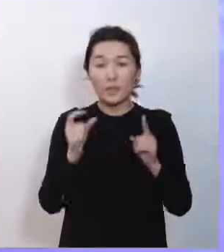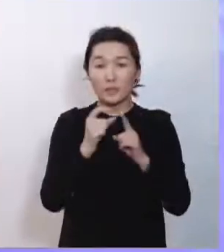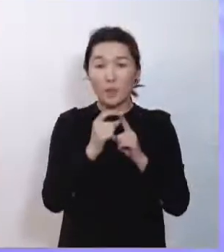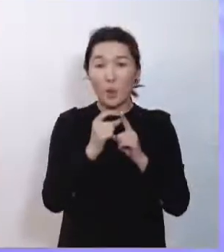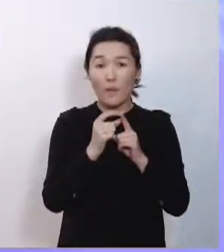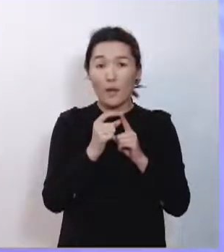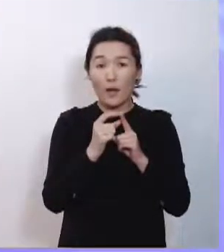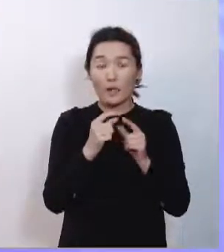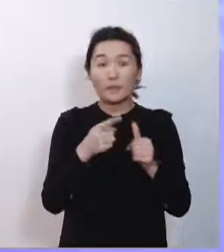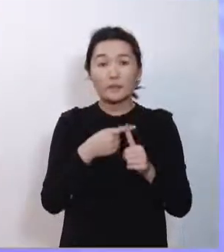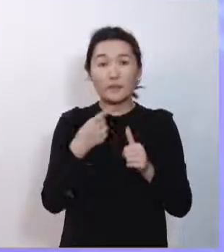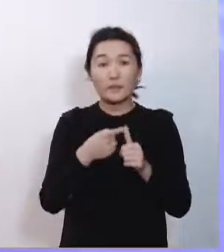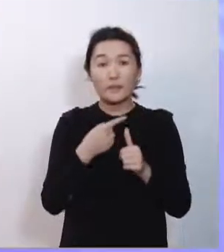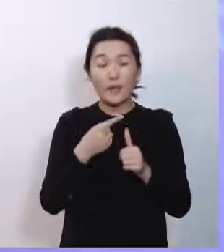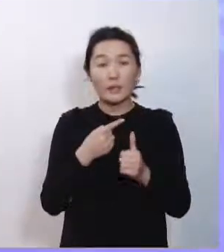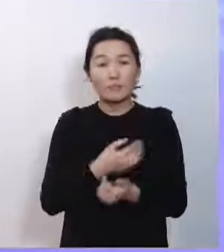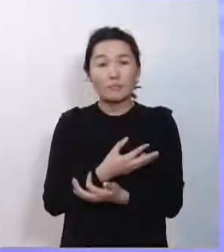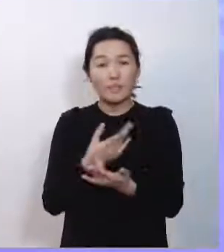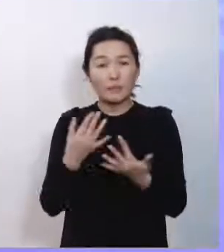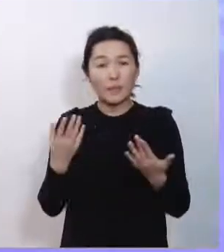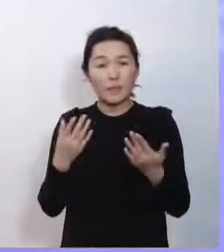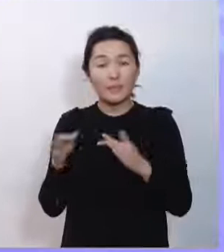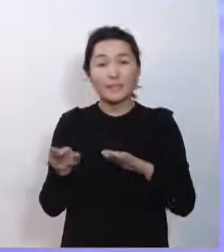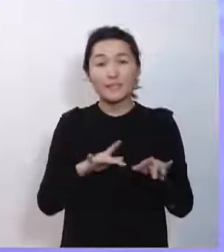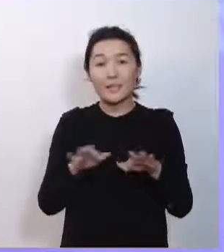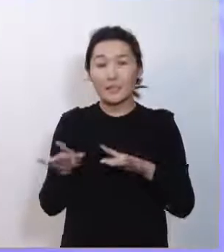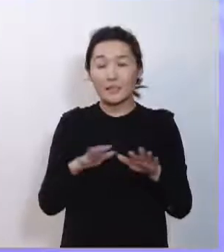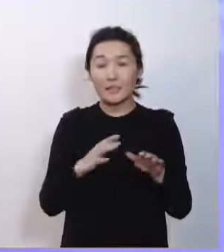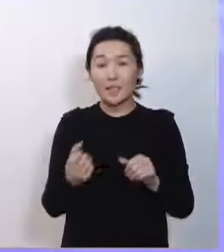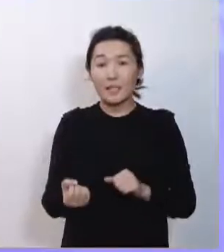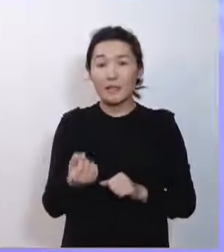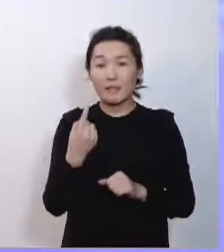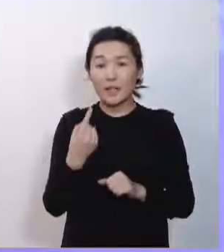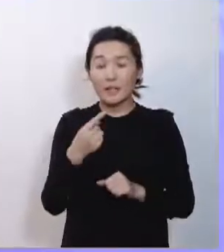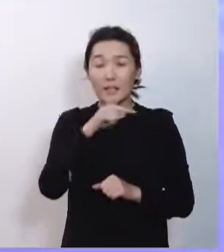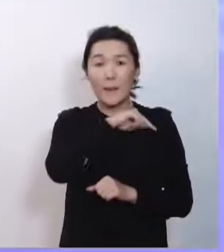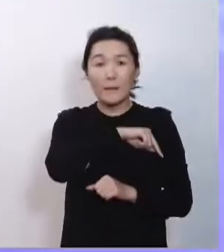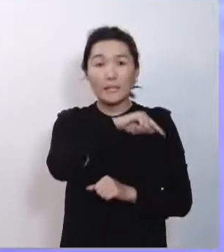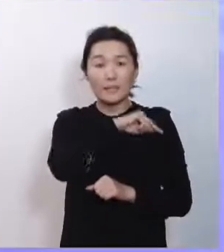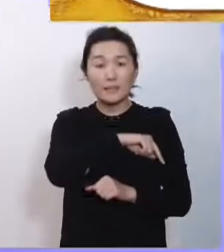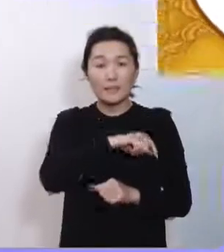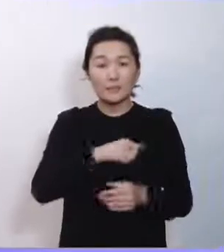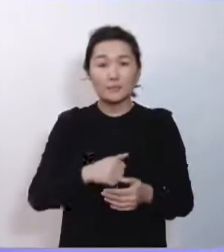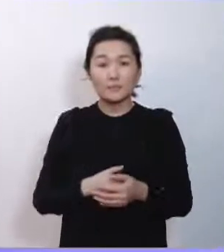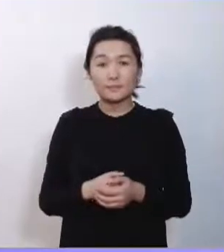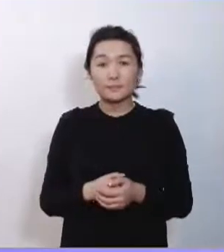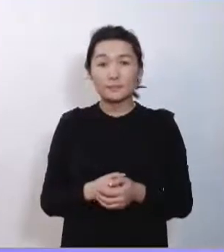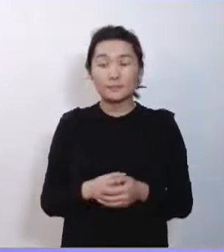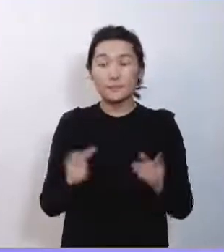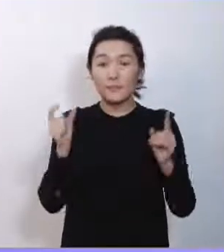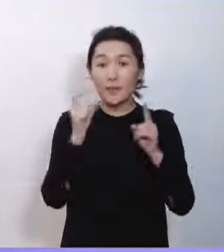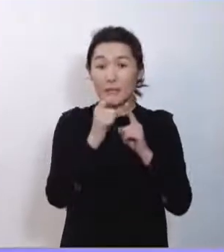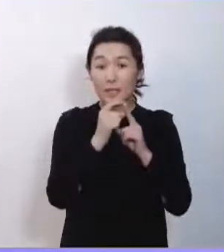Слово называют предметы, действия, явления, признаки. Из